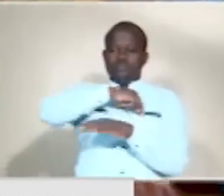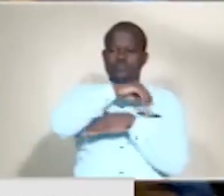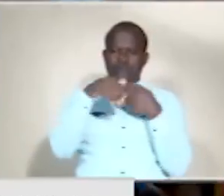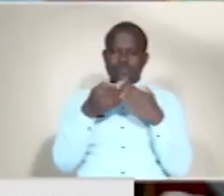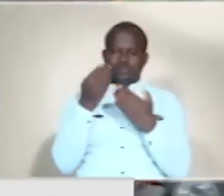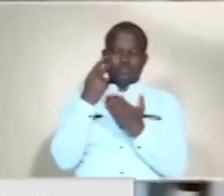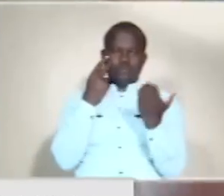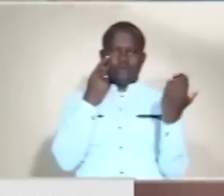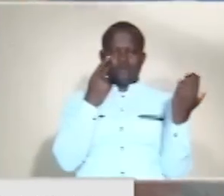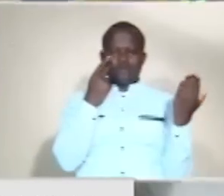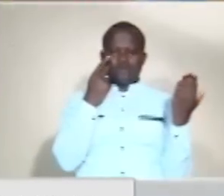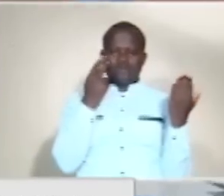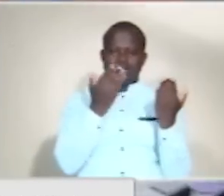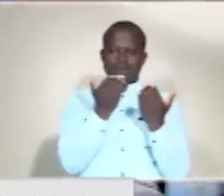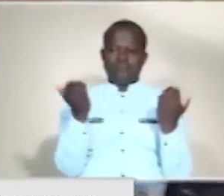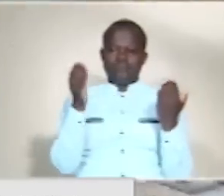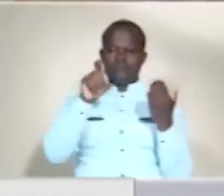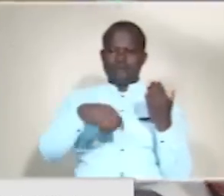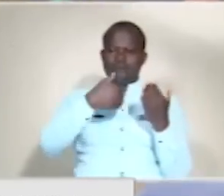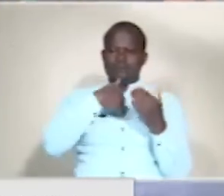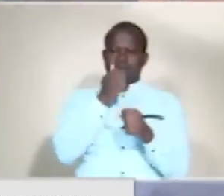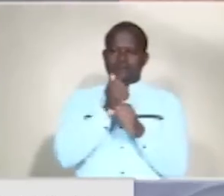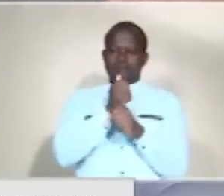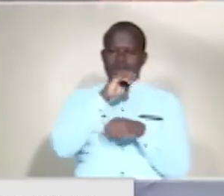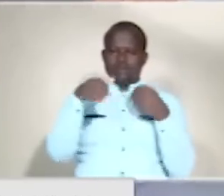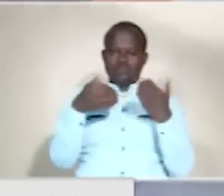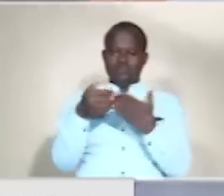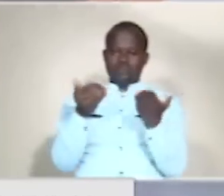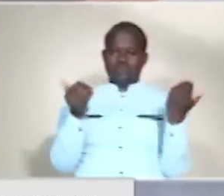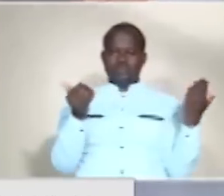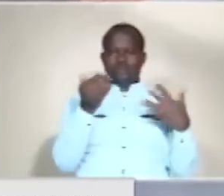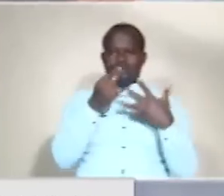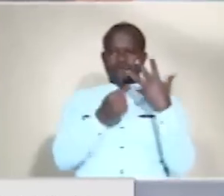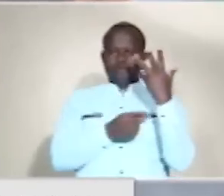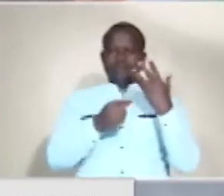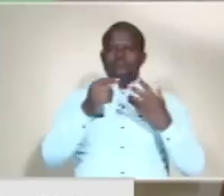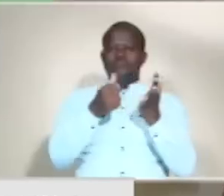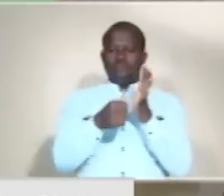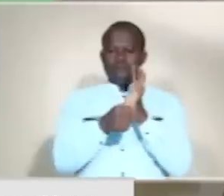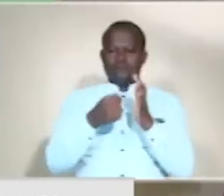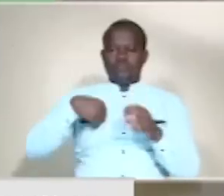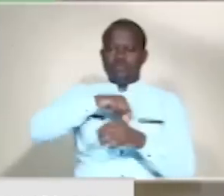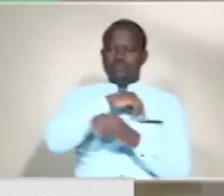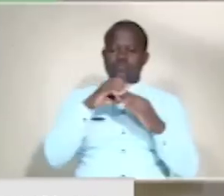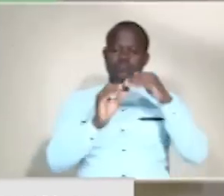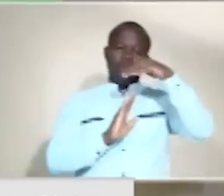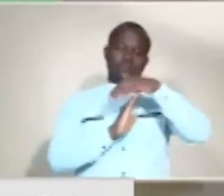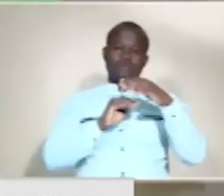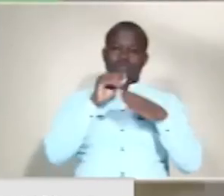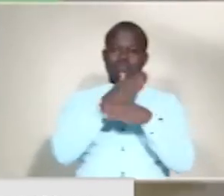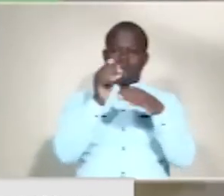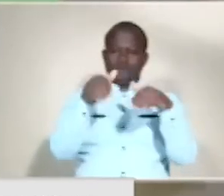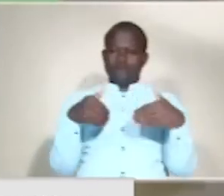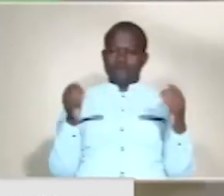babyo bakwiye kugira icyo bakora kugira ngo bakemure ibyo bibazo. Umuyobozi mukuru rero muri Minisiteri y'Ubuhinzi